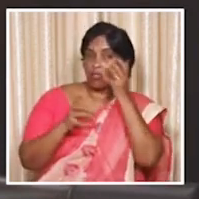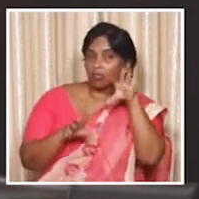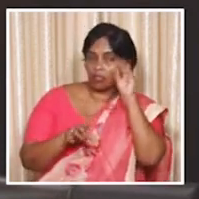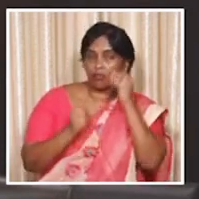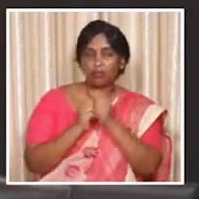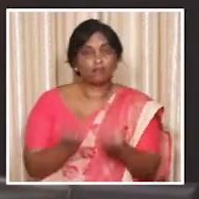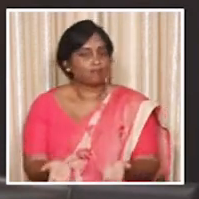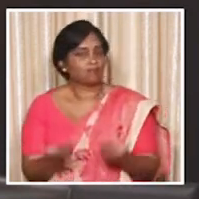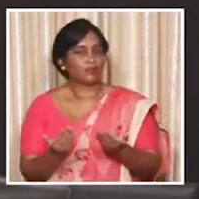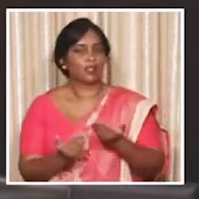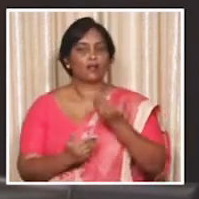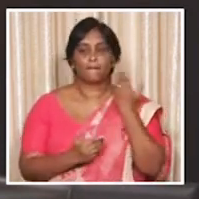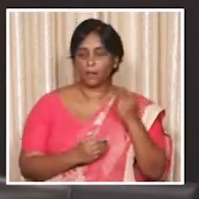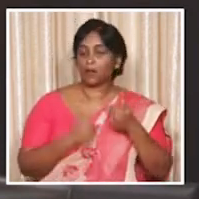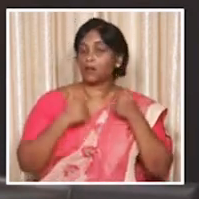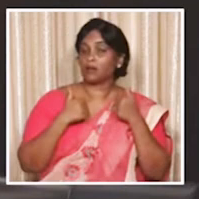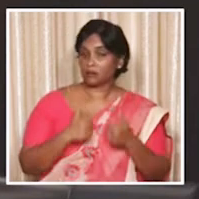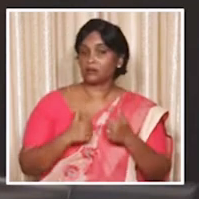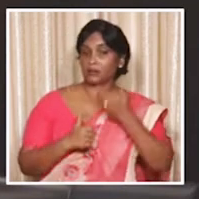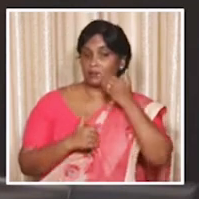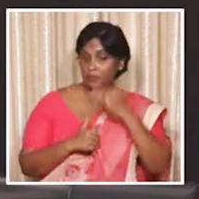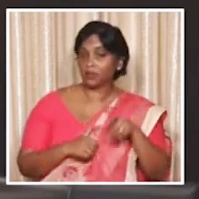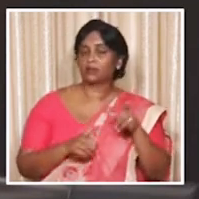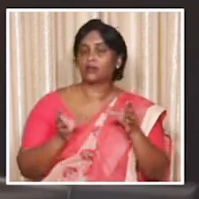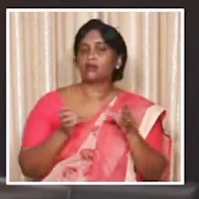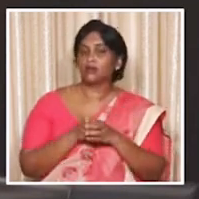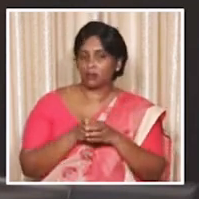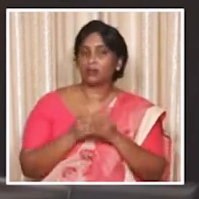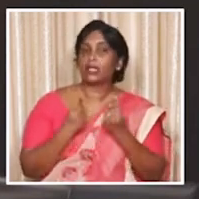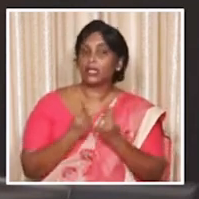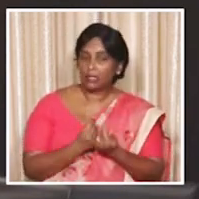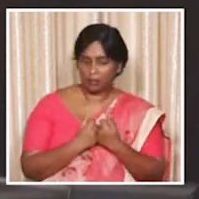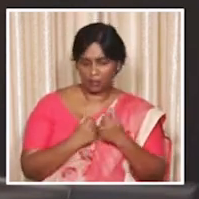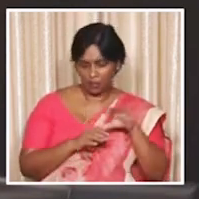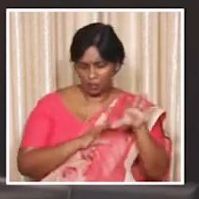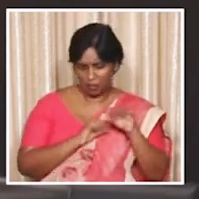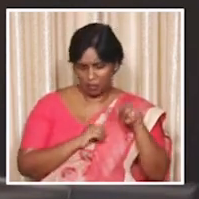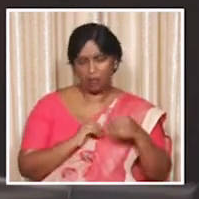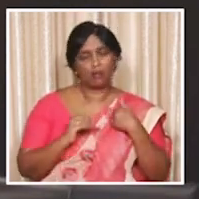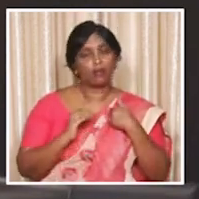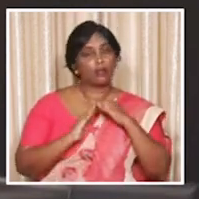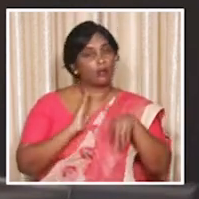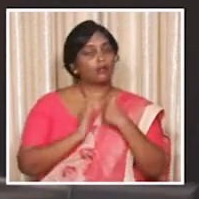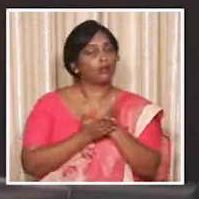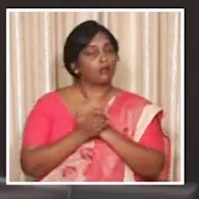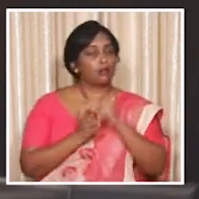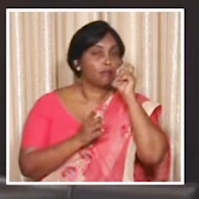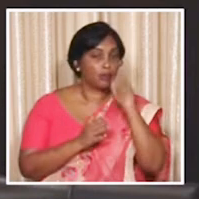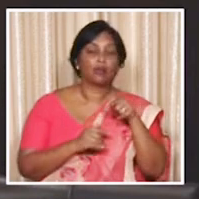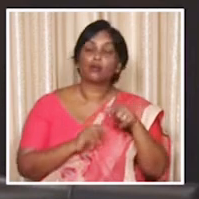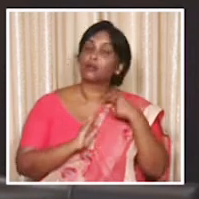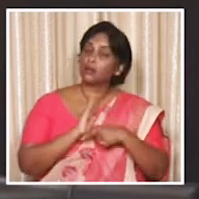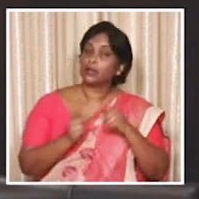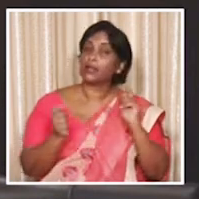ක්‍රීඩකයන්ව උස්සන්න පුළුවන්. නියම සුදුසුකම් ලත් කණ්ඩායම ඉතාමත්ම ඉක්මනින් පත් කරලා රටේ සියලුම දෙනා බලාගෙන ඉන්නේ මේ